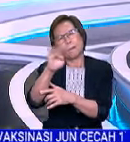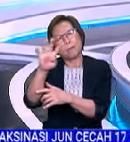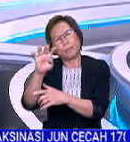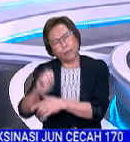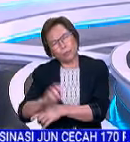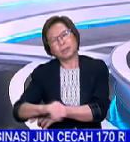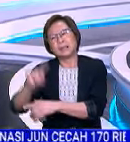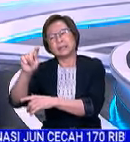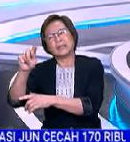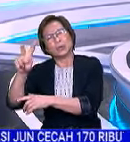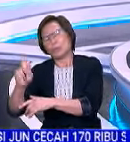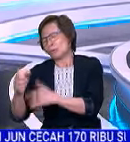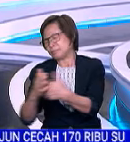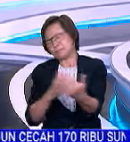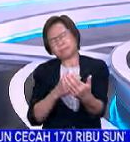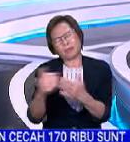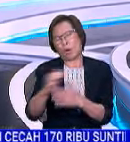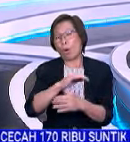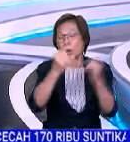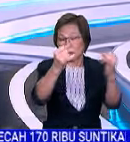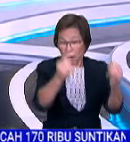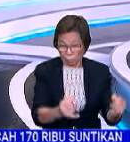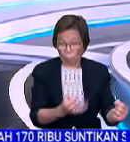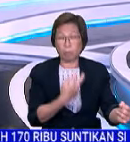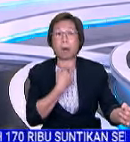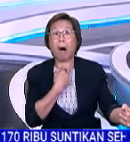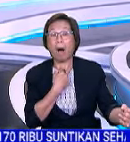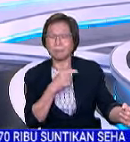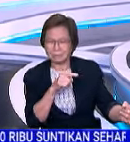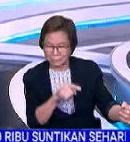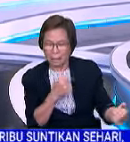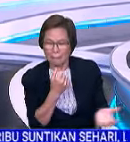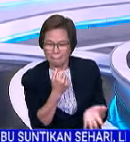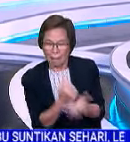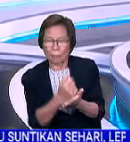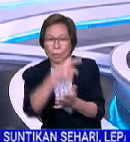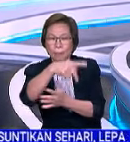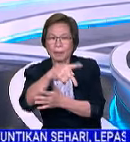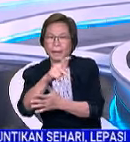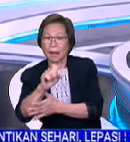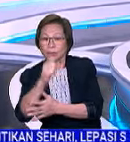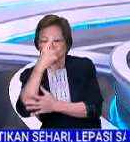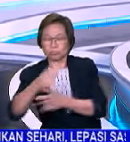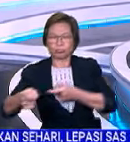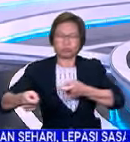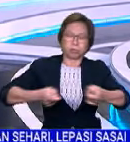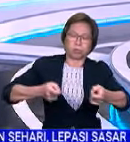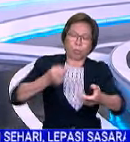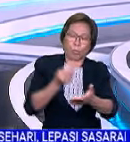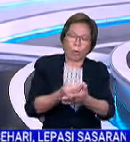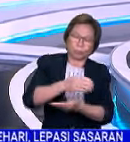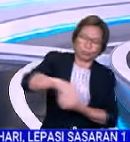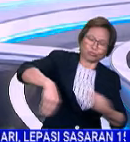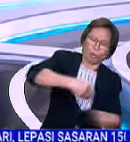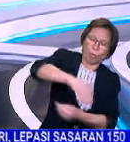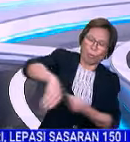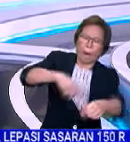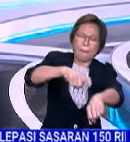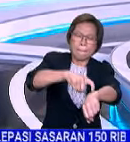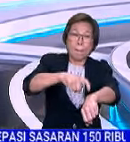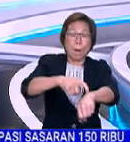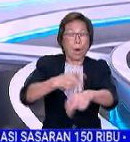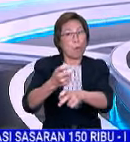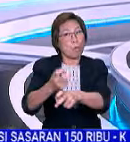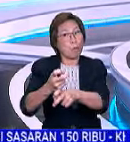M40 dan T20. Selain individu yang terjejas, ia juga membantu PKS dalam menguruskan aliran tunai semasa tempoh